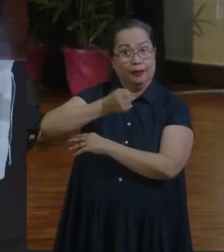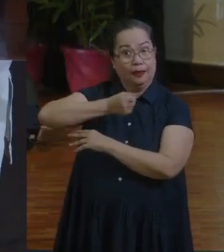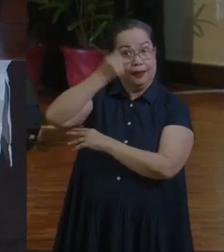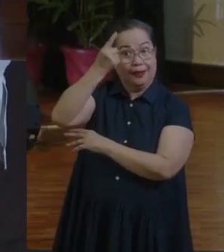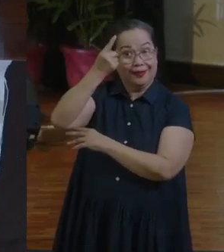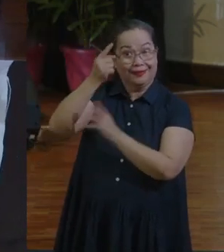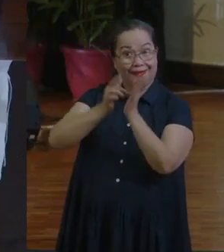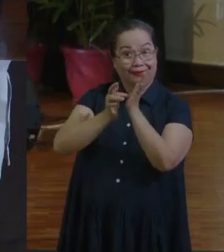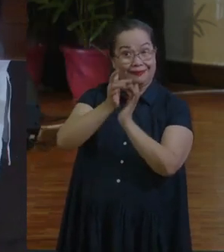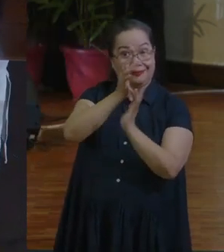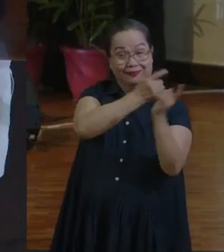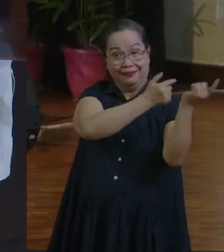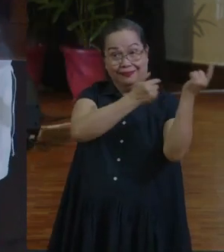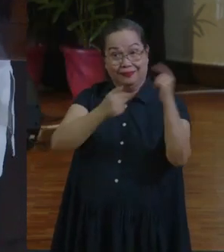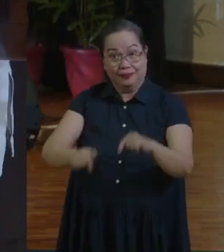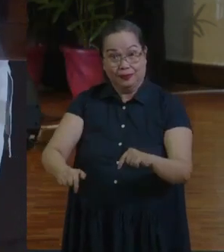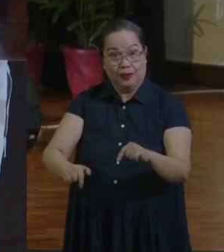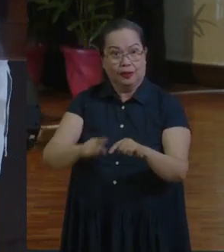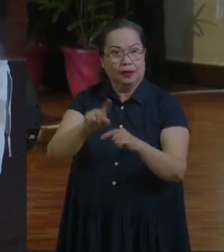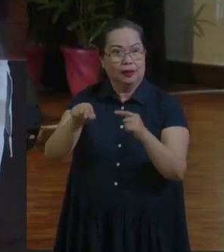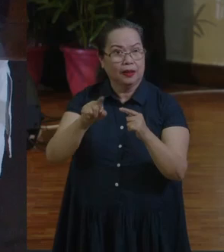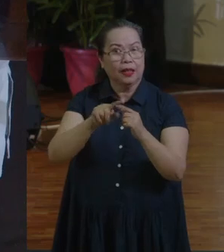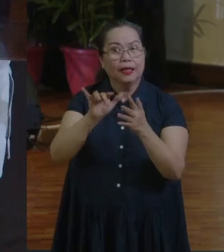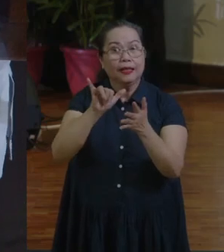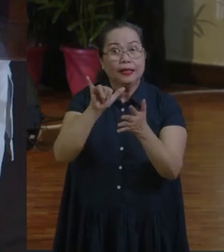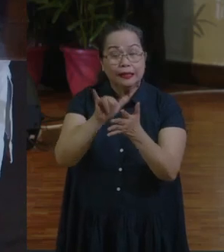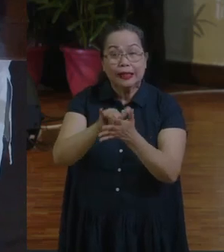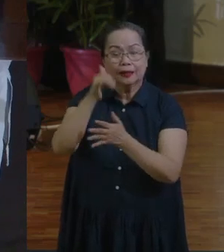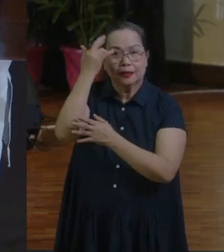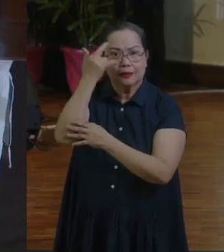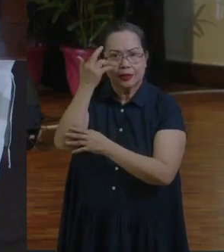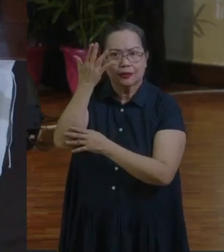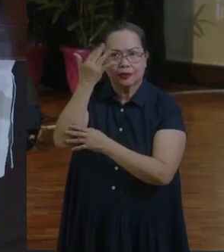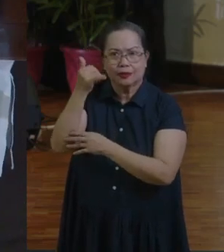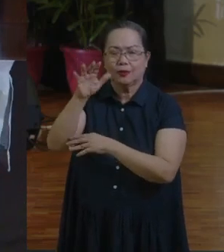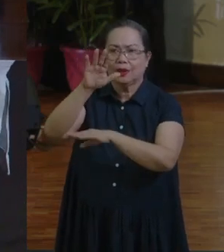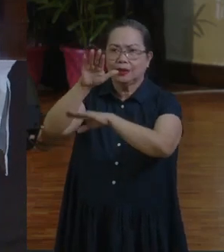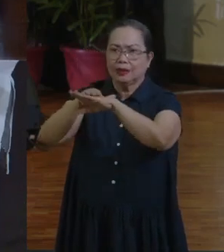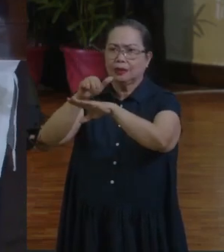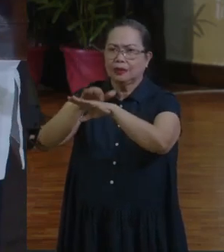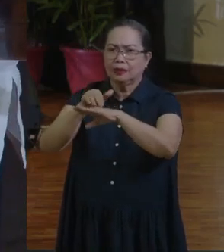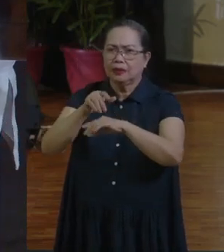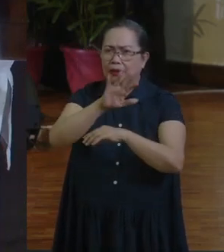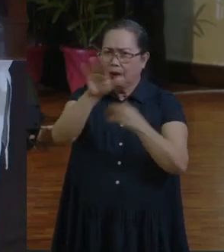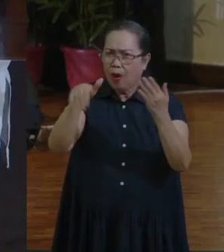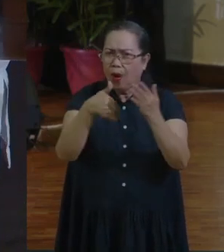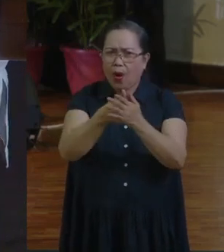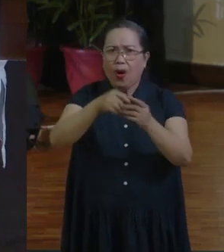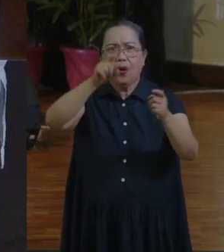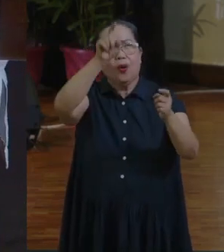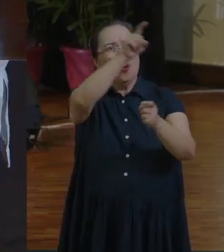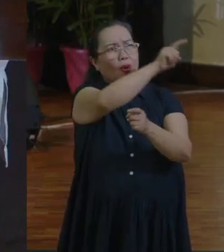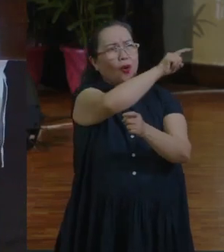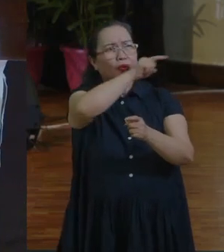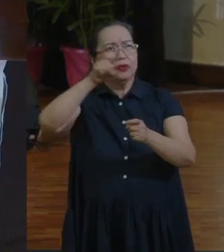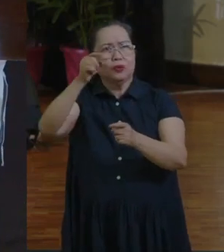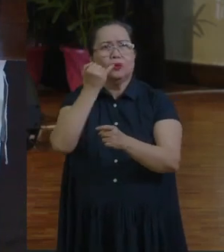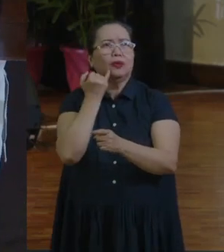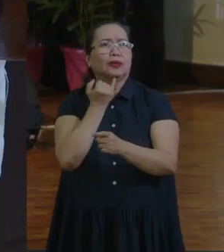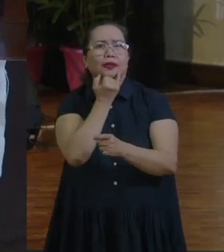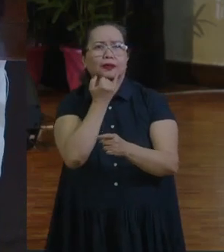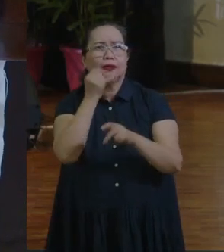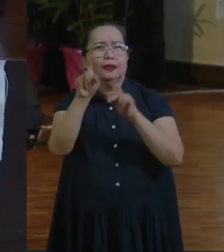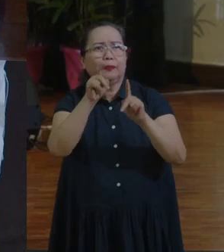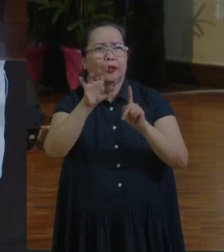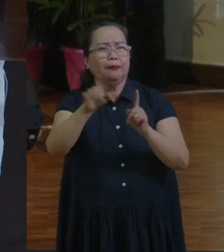ng Mesiyas. Ito ang dahilan kung bakit nanawagan siya na magsisi ang bayang Israel.